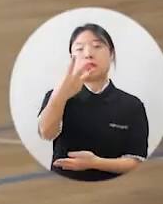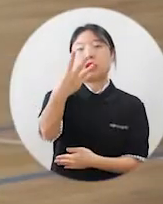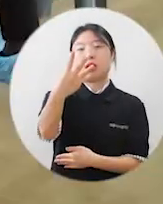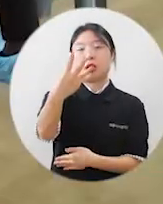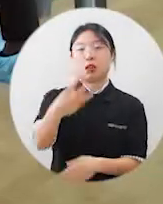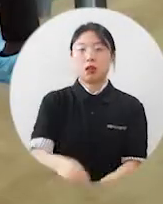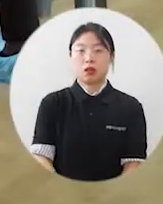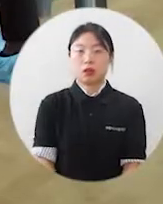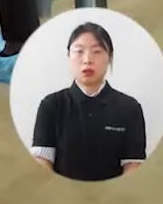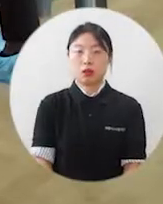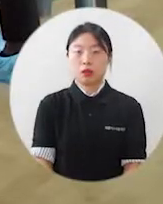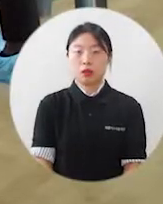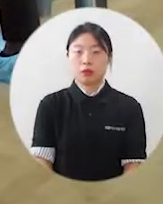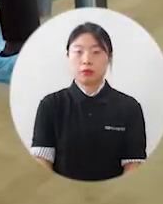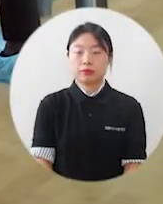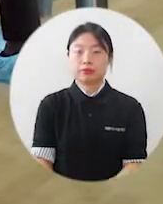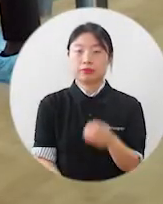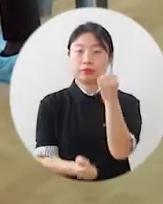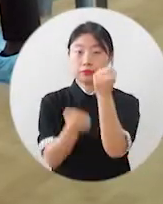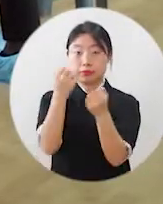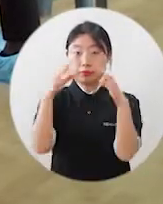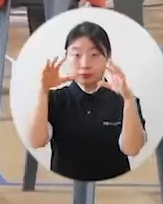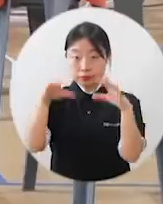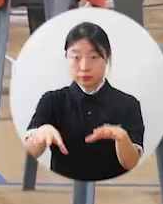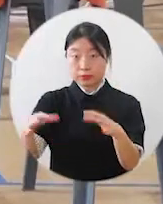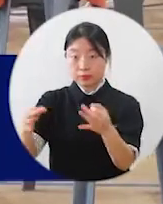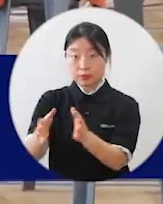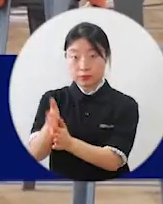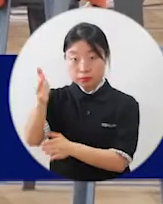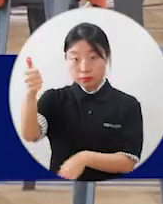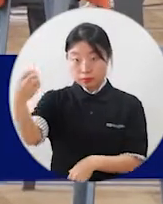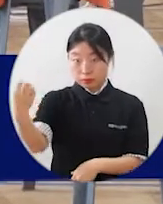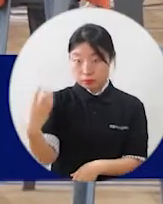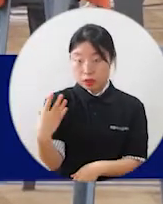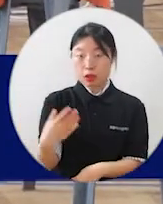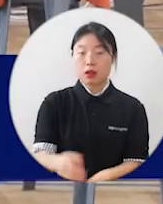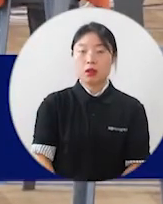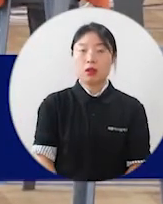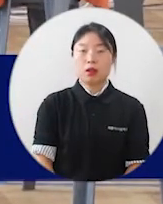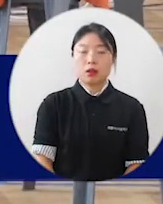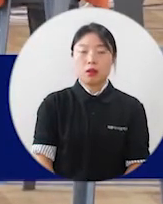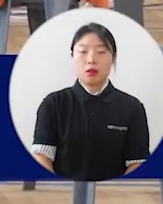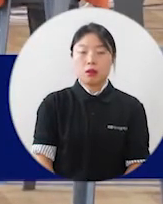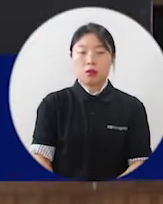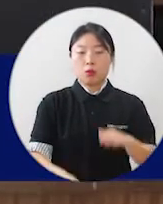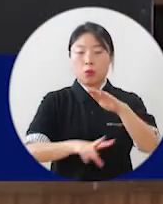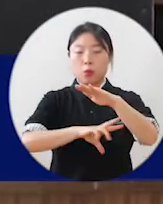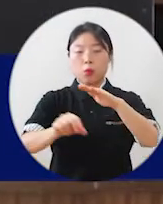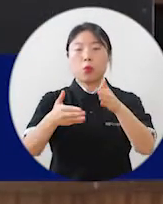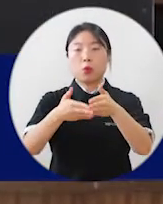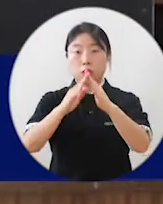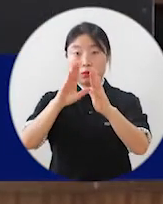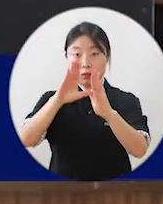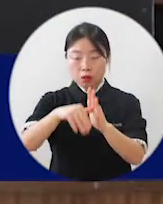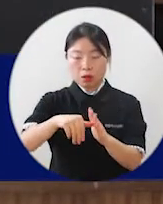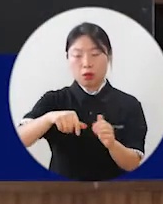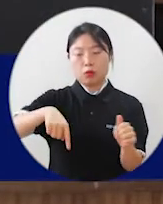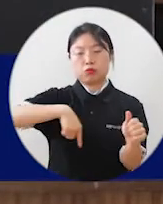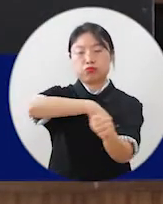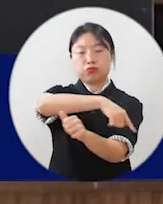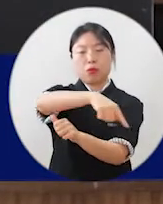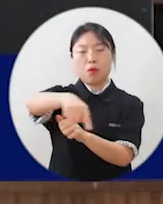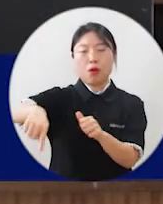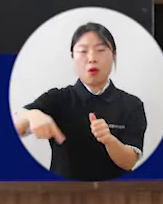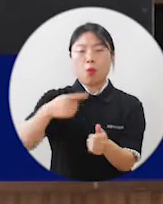예정입니다. 설명회에 참석한 김상돈 의왕시장은 복선전철 건설 과정에서 발생하는 소음과 진동으로